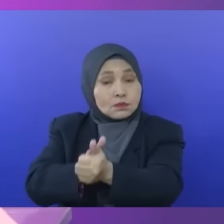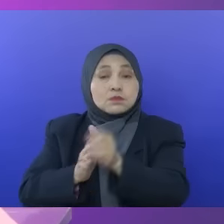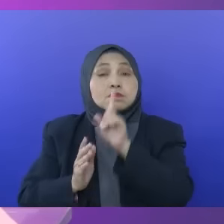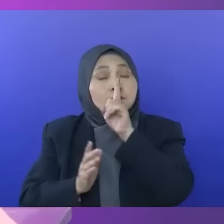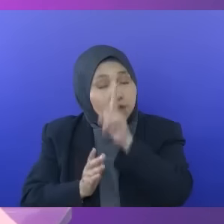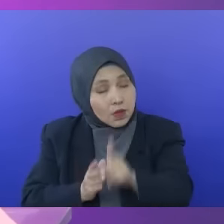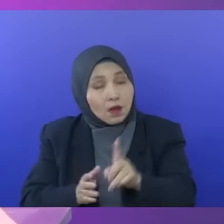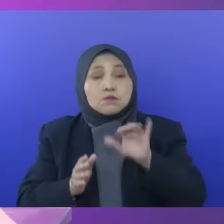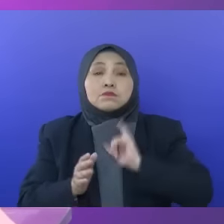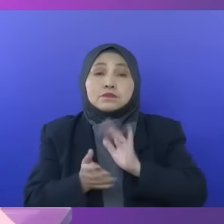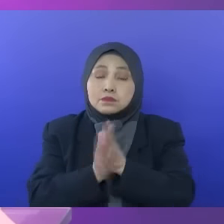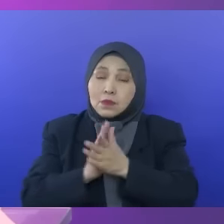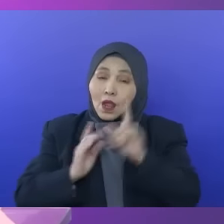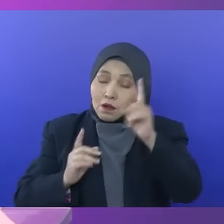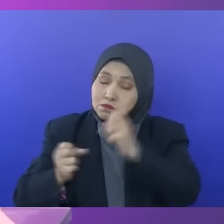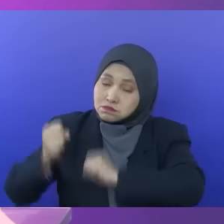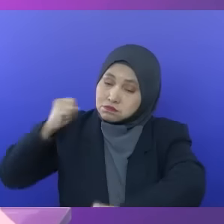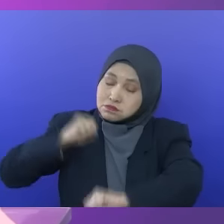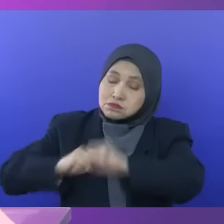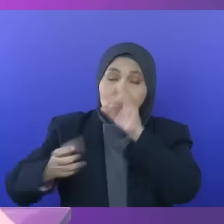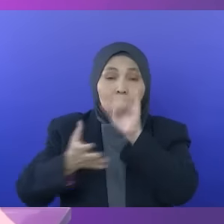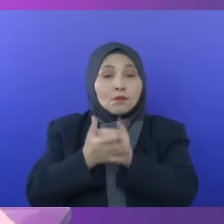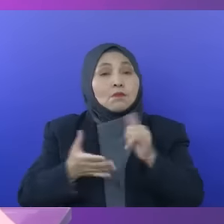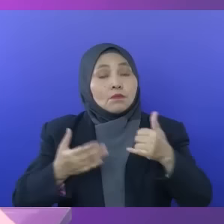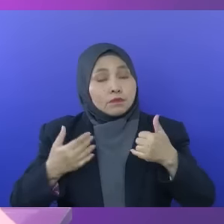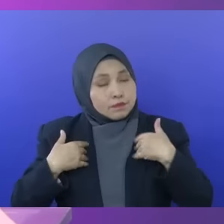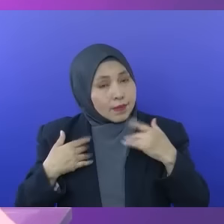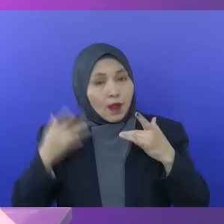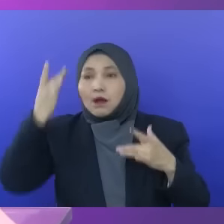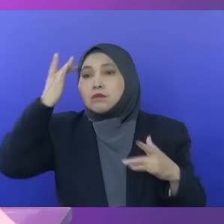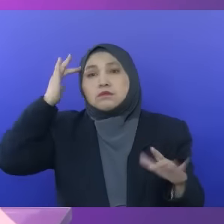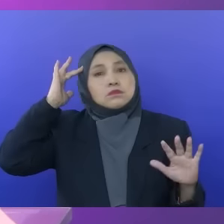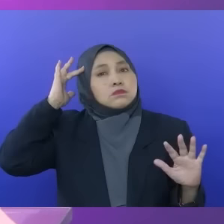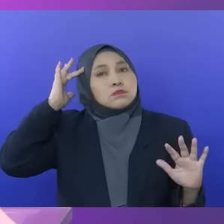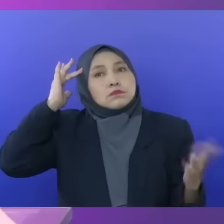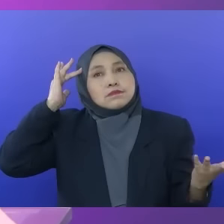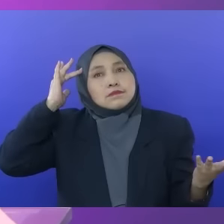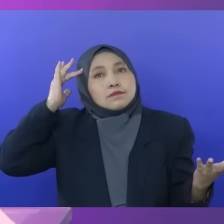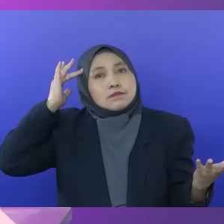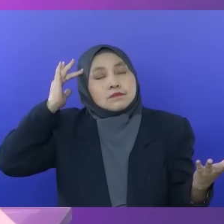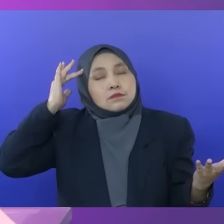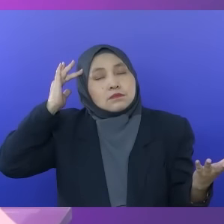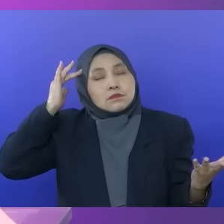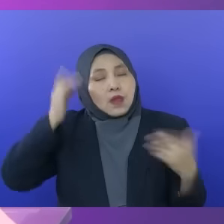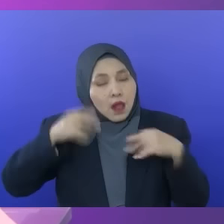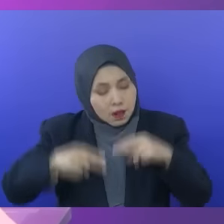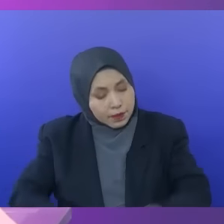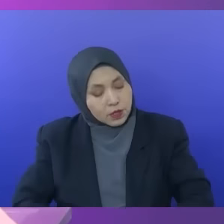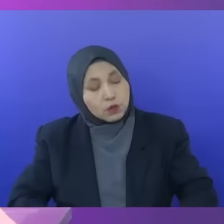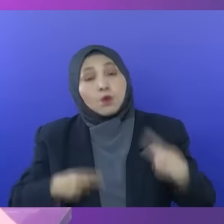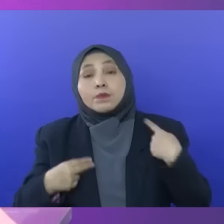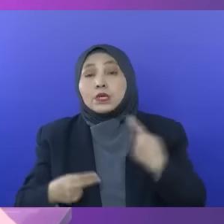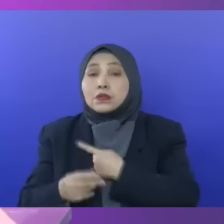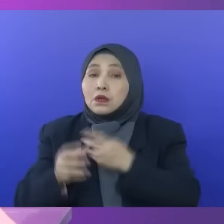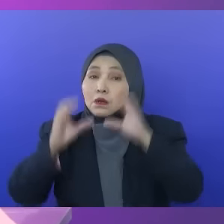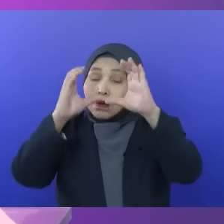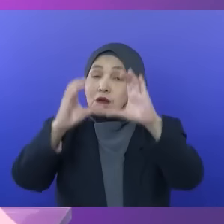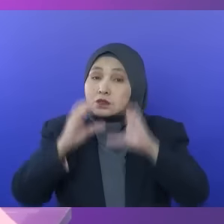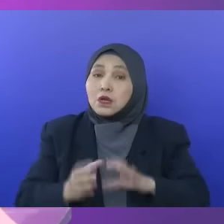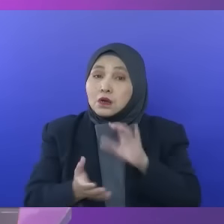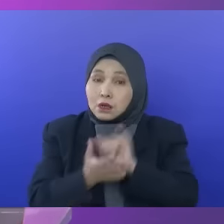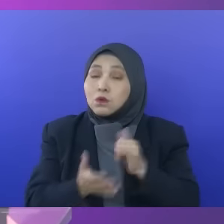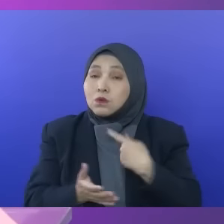Tentunya saya tidak ada satu sikap dan sikap itu ialah Saya tak tahu Allahu a'lam dalam kehidupan kita dengan cara begitu